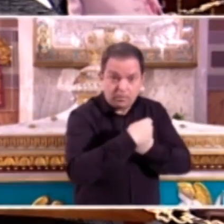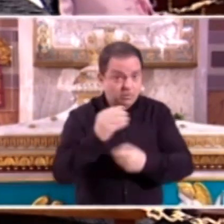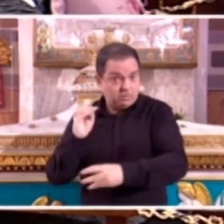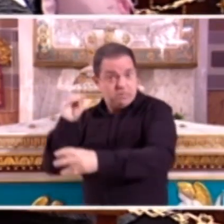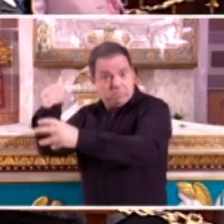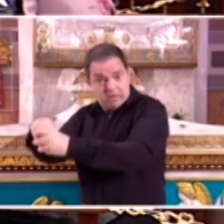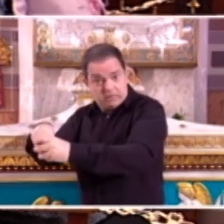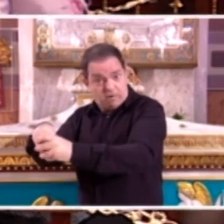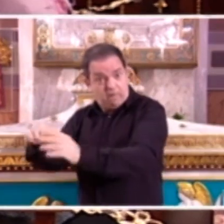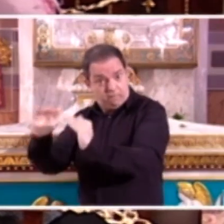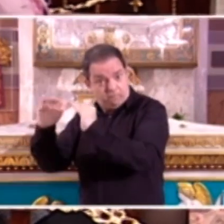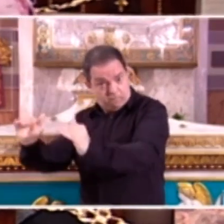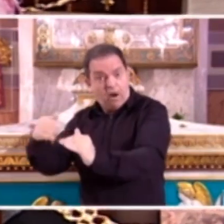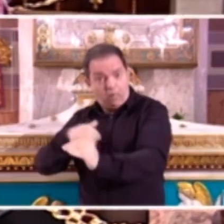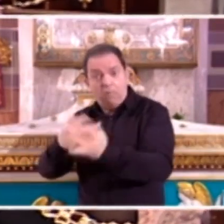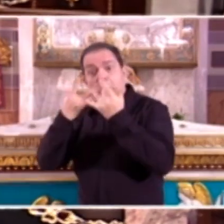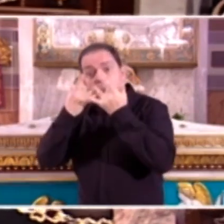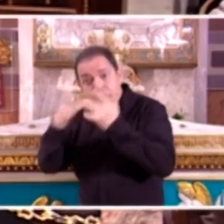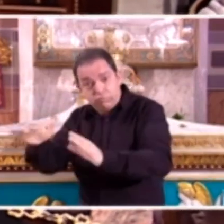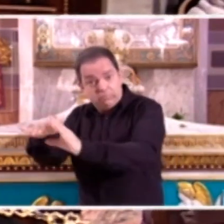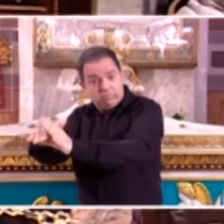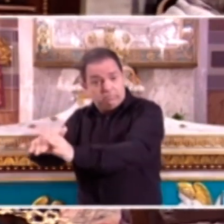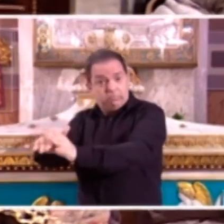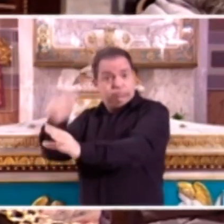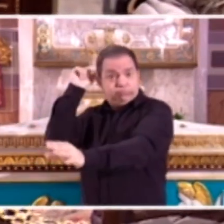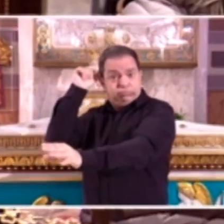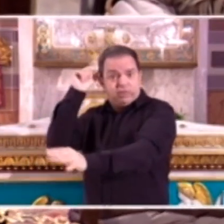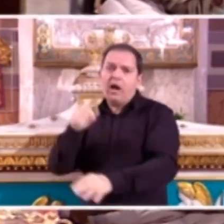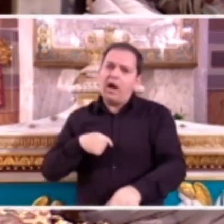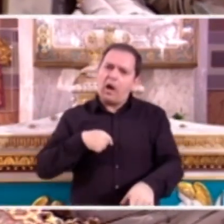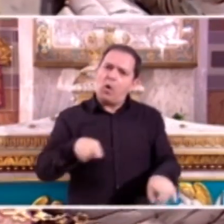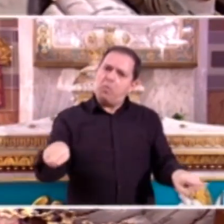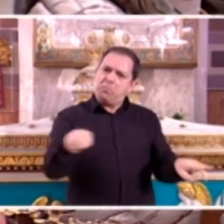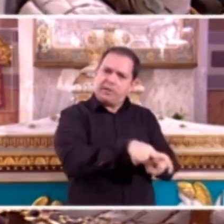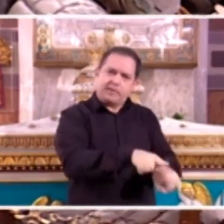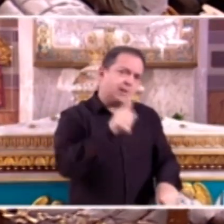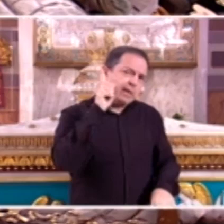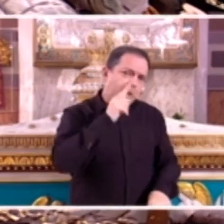Άρας ουν τα μέλη του Χριστού πίσω πόρνης